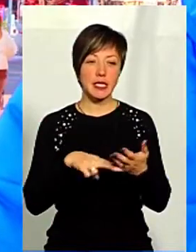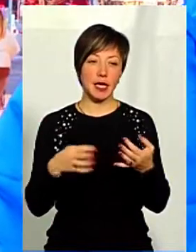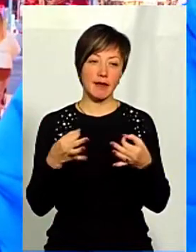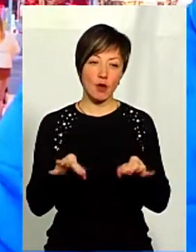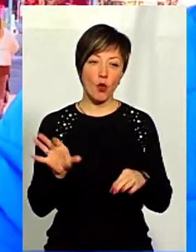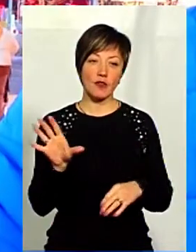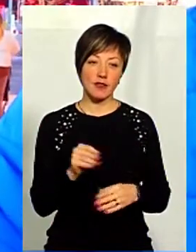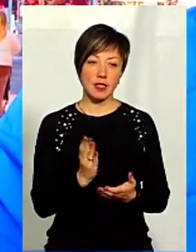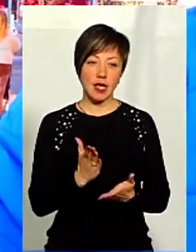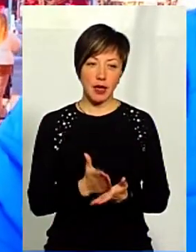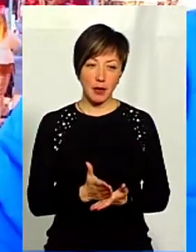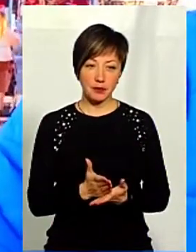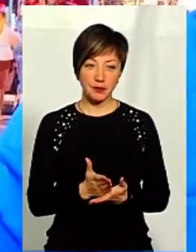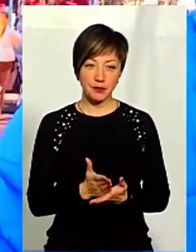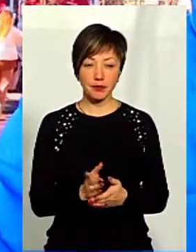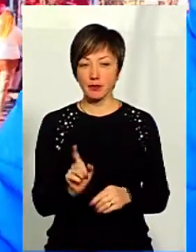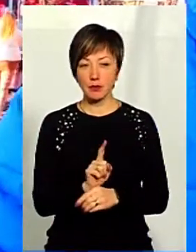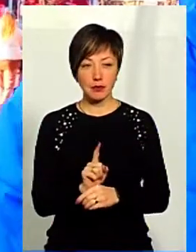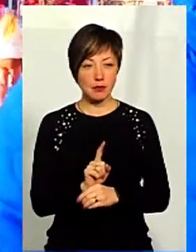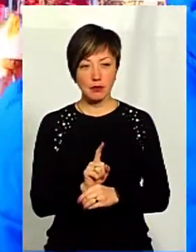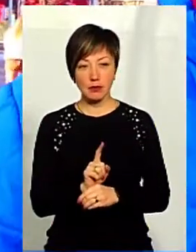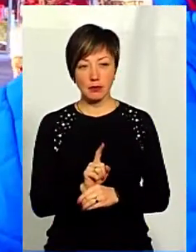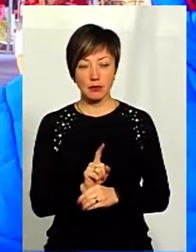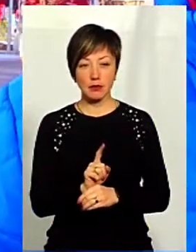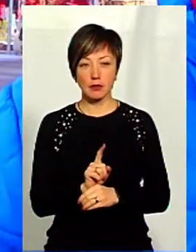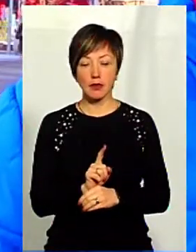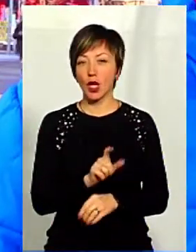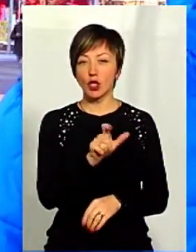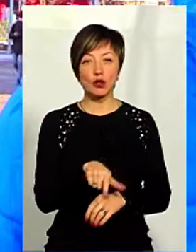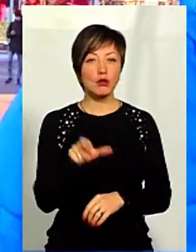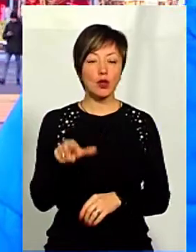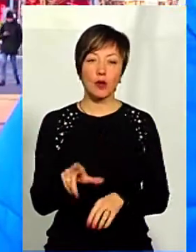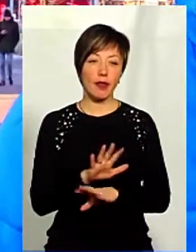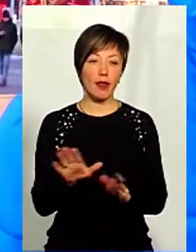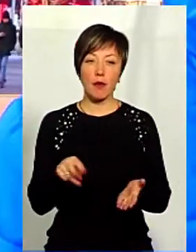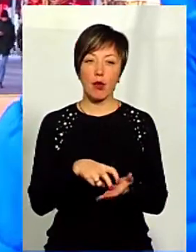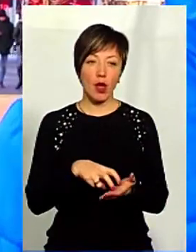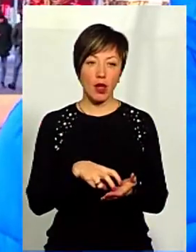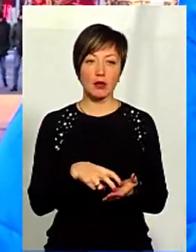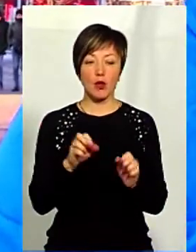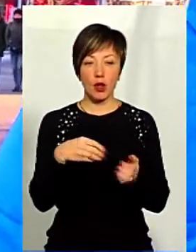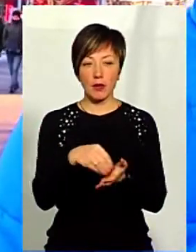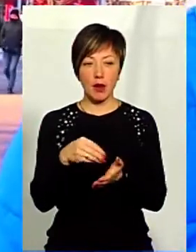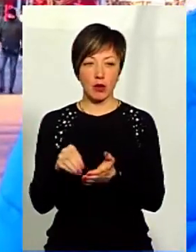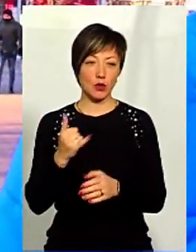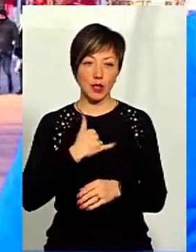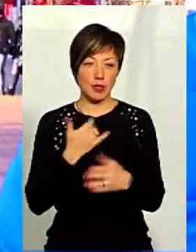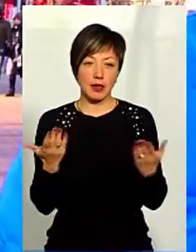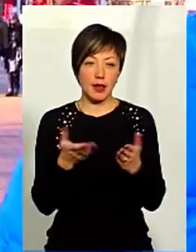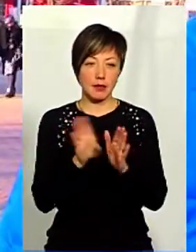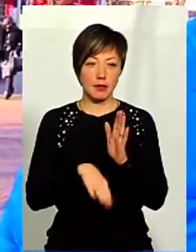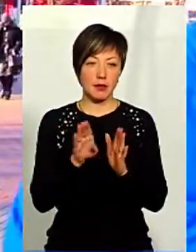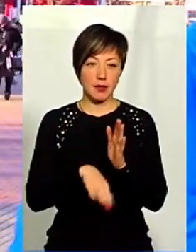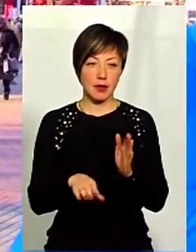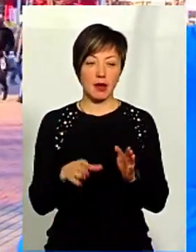є, все нормально, так щоб люди не боялися, могли брати, тобто у нас не якась там